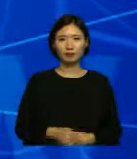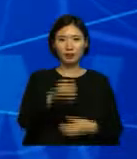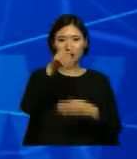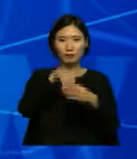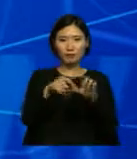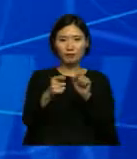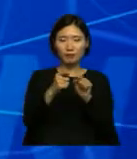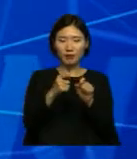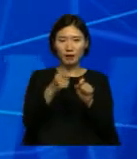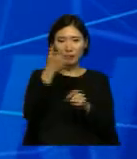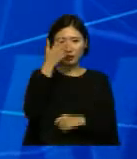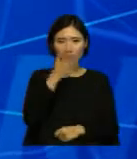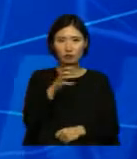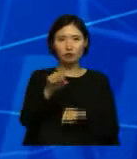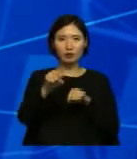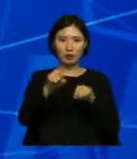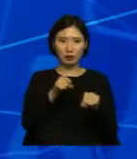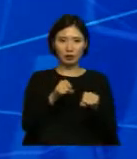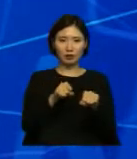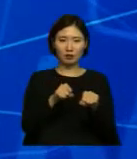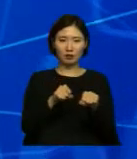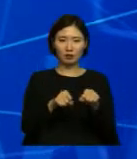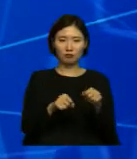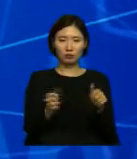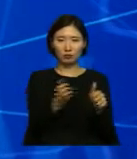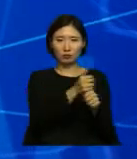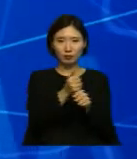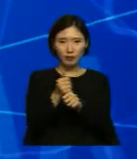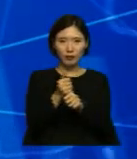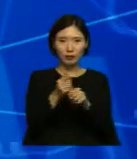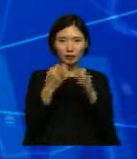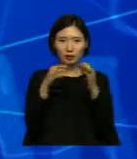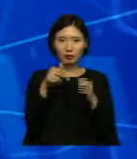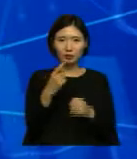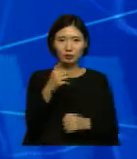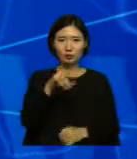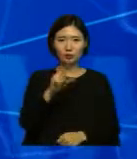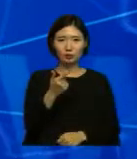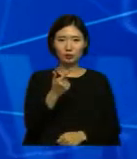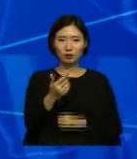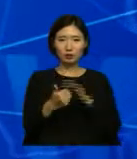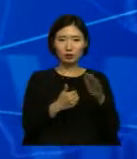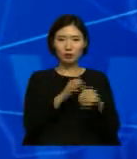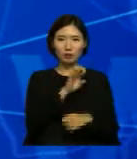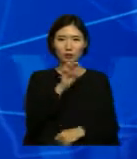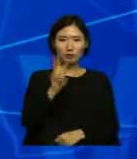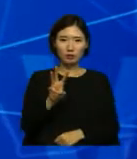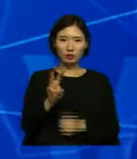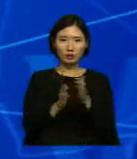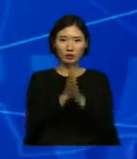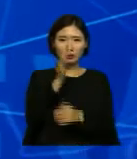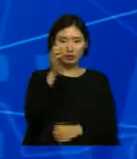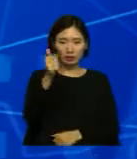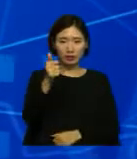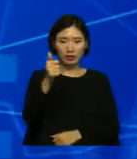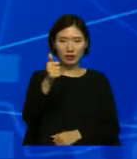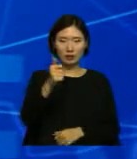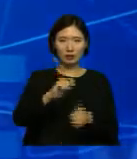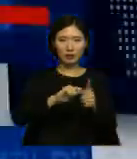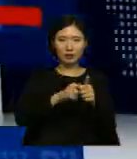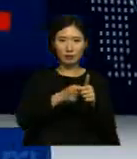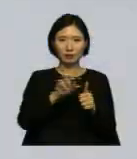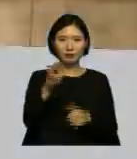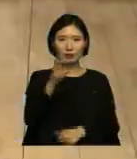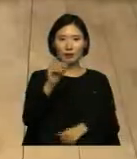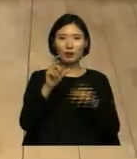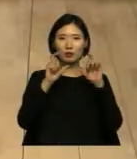선거를 앞두고 기부 행위를 한 혐의로 불구속 기소된 김종천 전 포천시장이 의정부 지법으로부터 벌금 300만